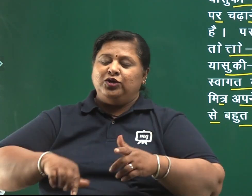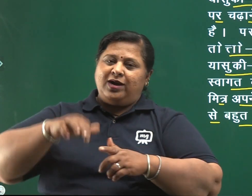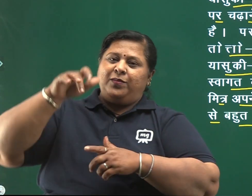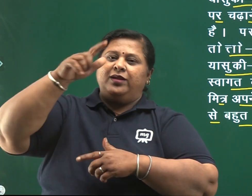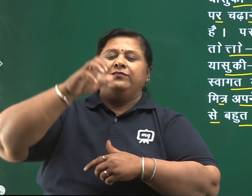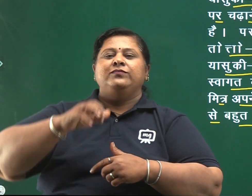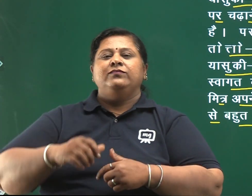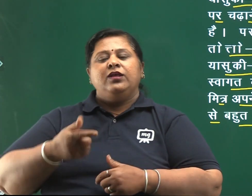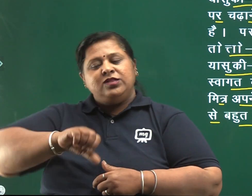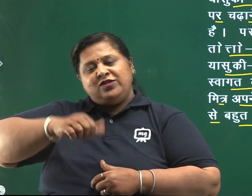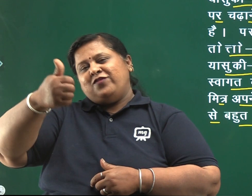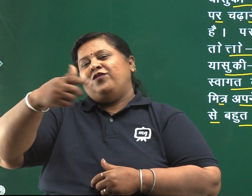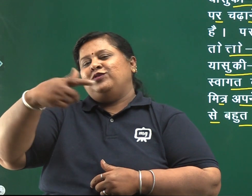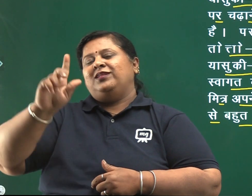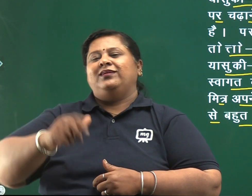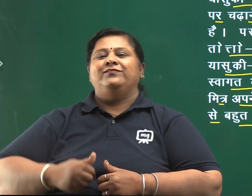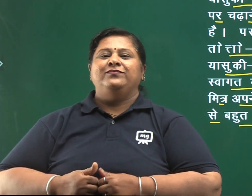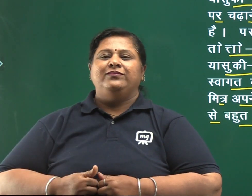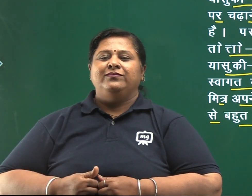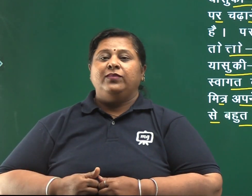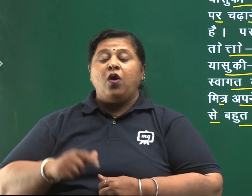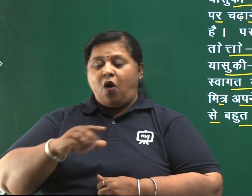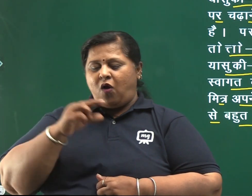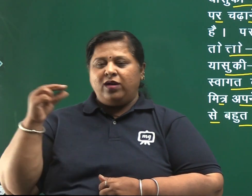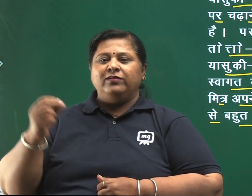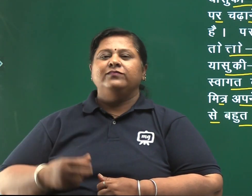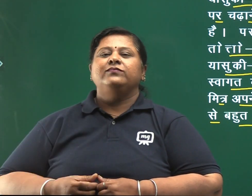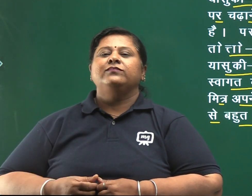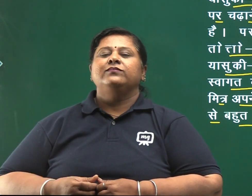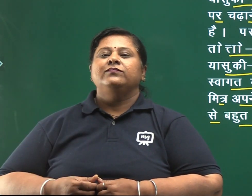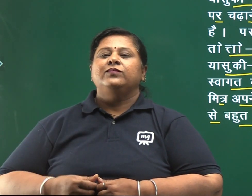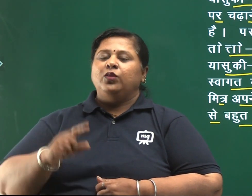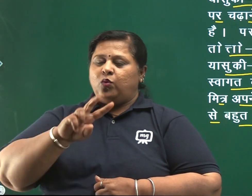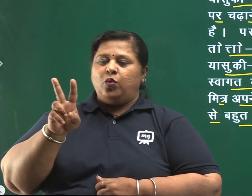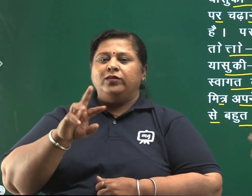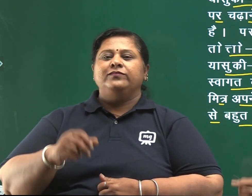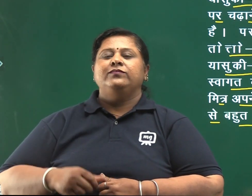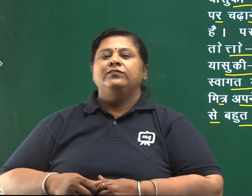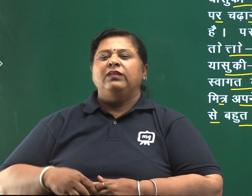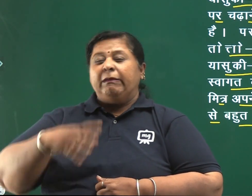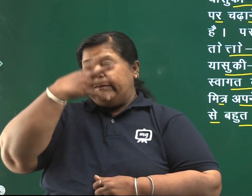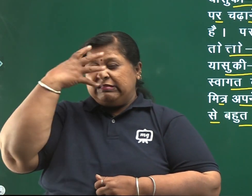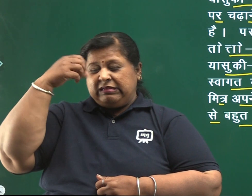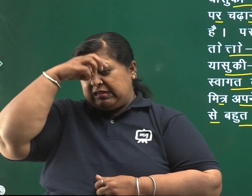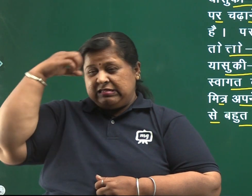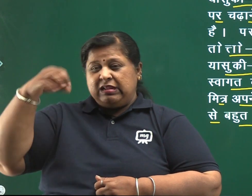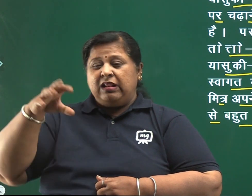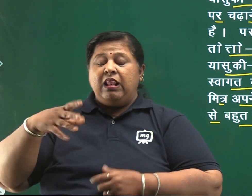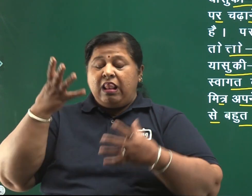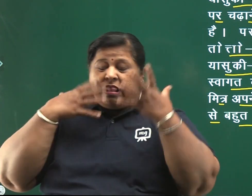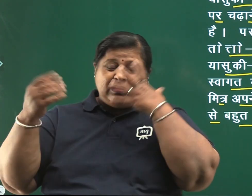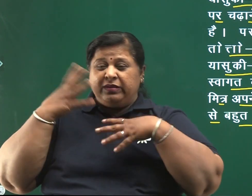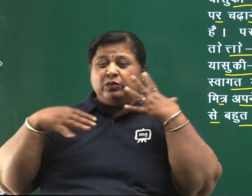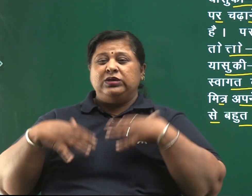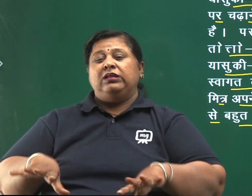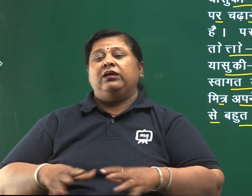में सफल हो जाते हैं और दोनों पसीने से लथपथ हो